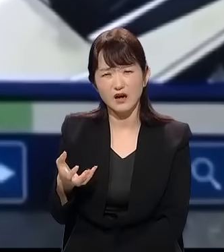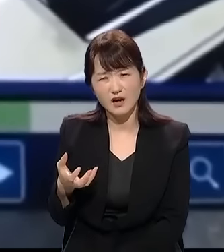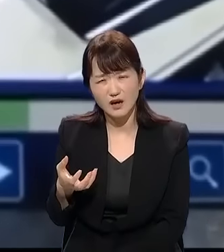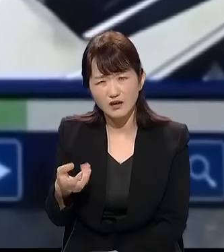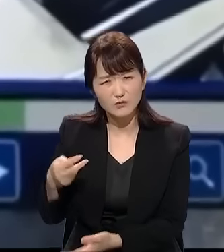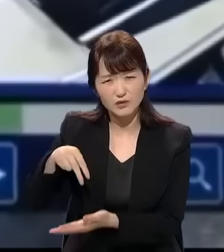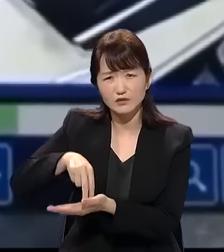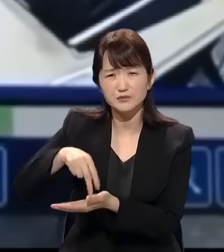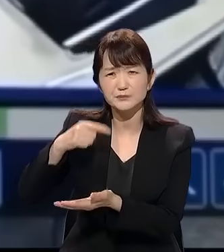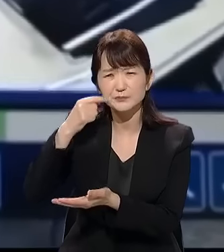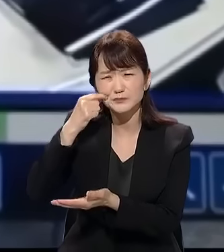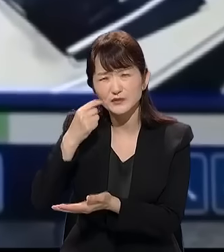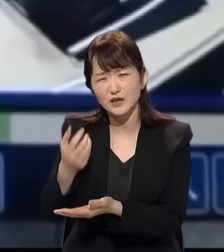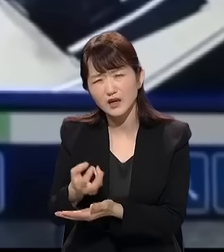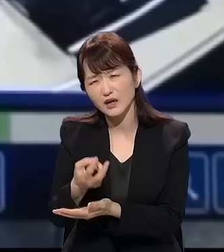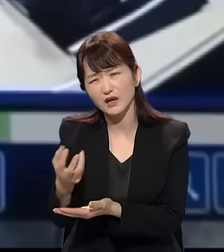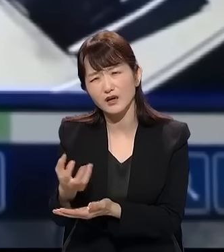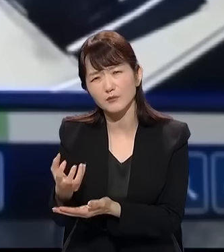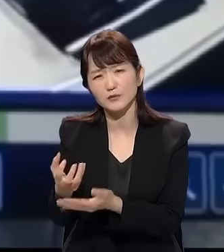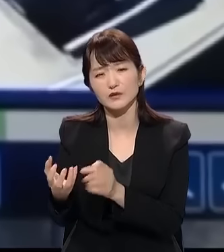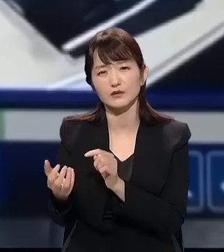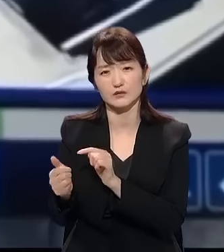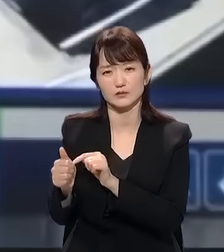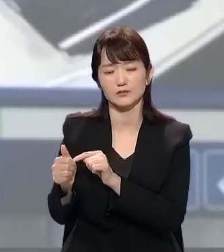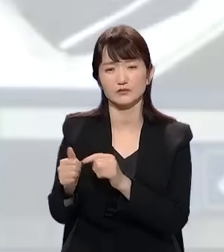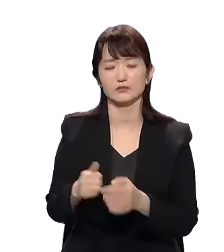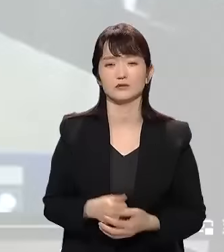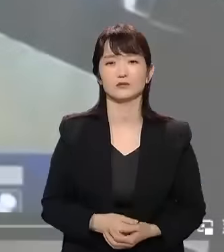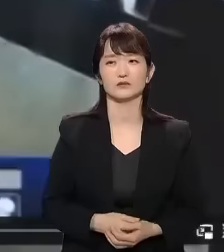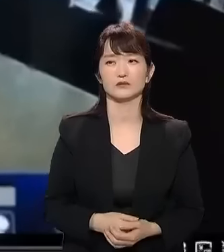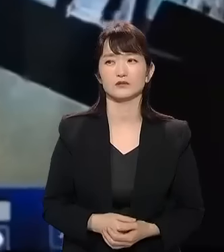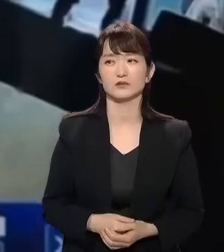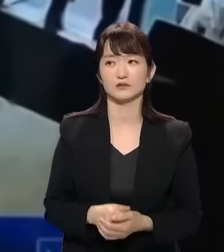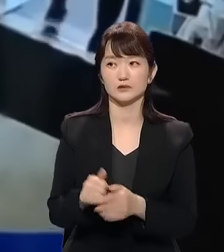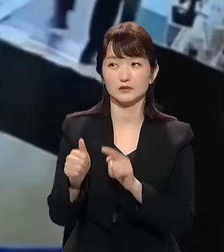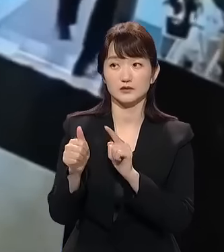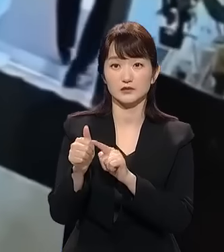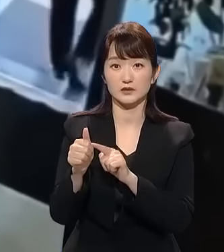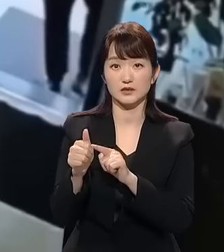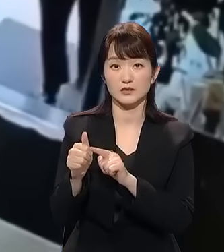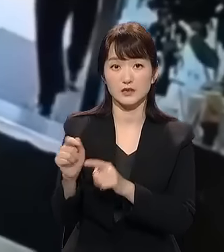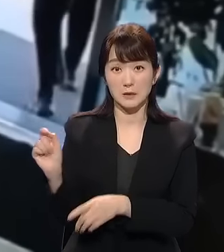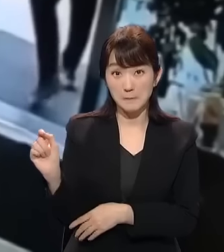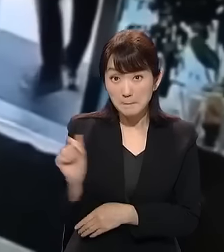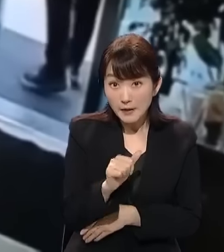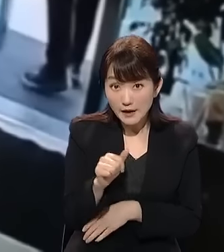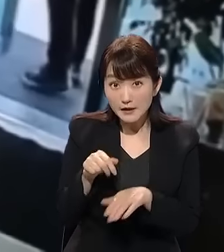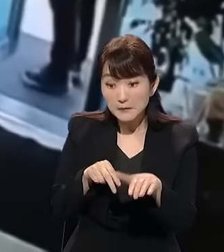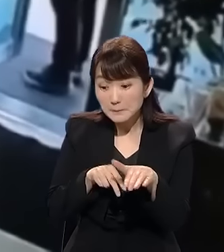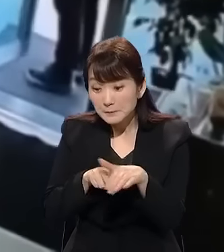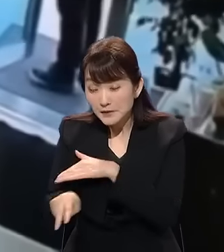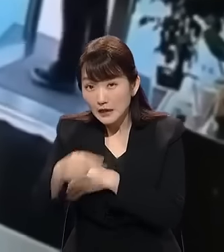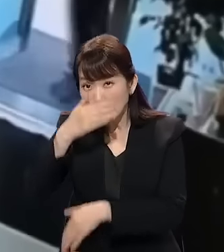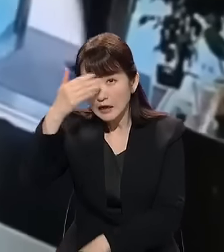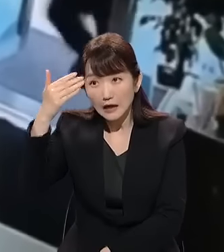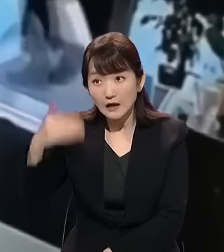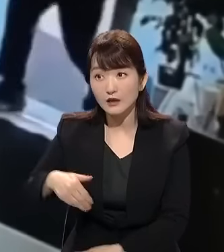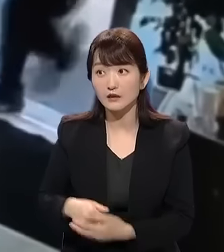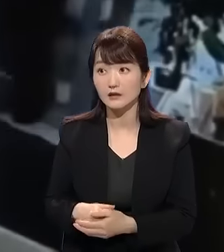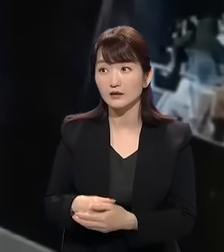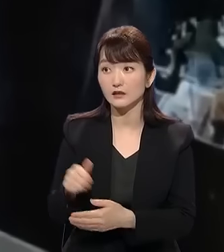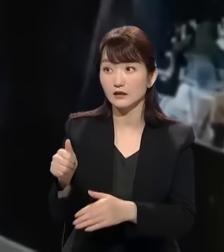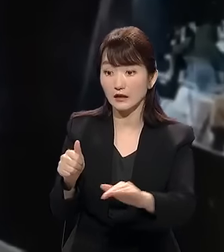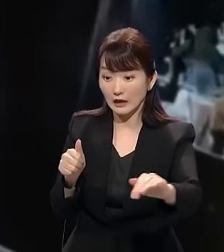그런지 일어나지 못하고 괴로워하고 있는데요. 자, 박 변호사님. 네. 저 남성분이 재빨리 진짜 이때 자